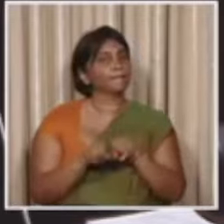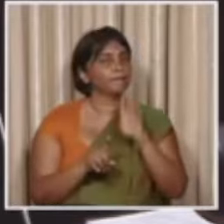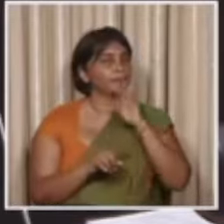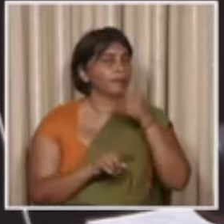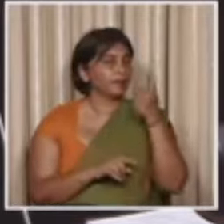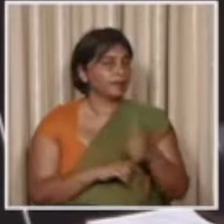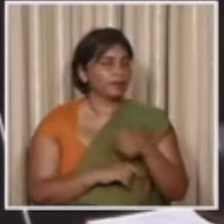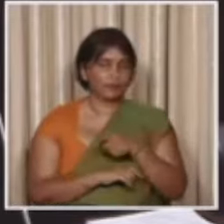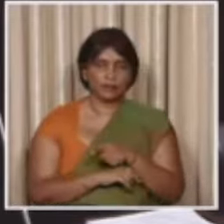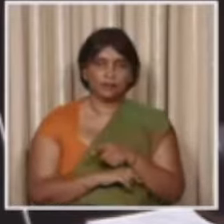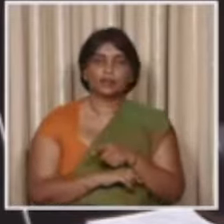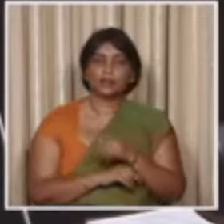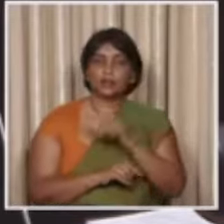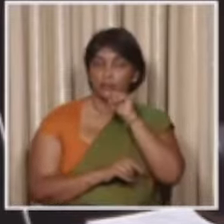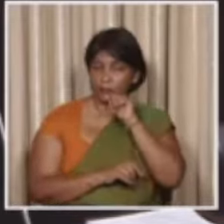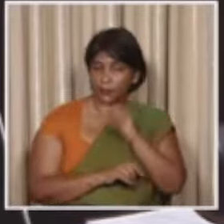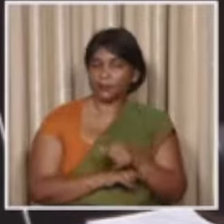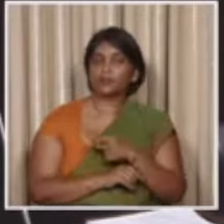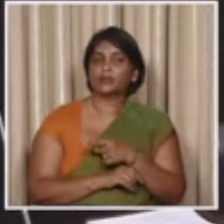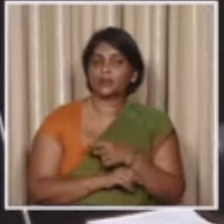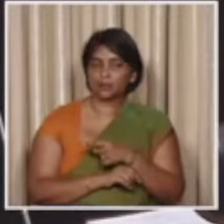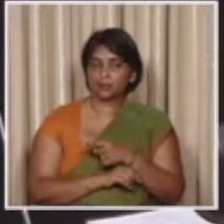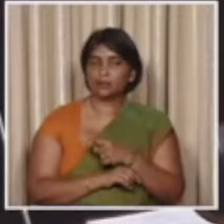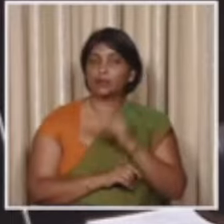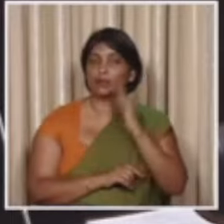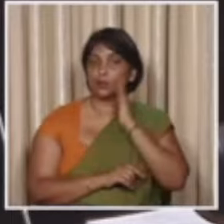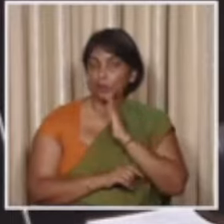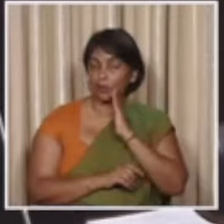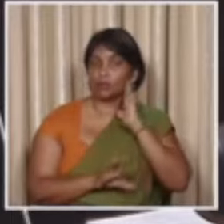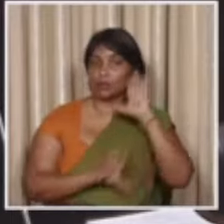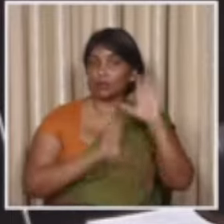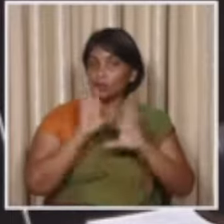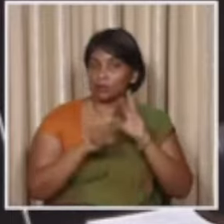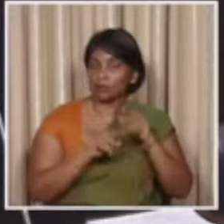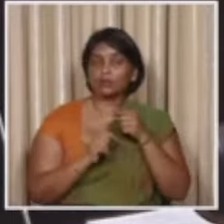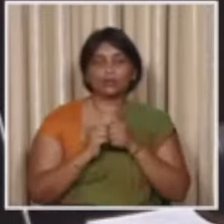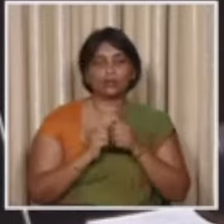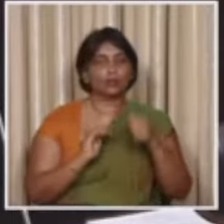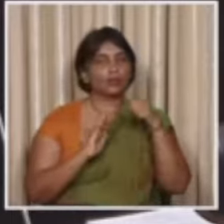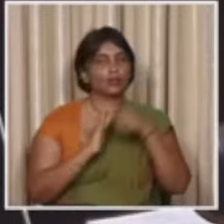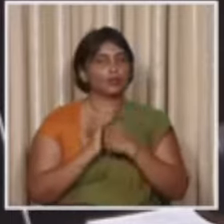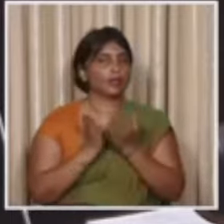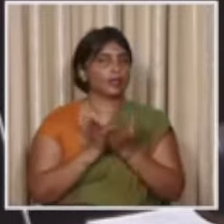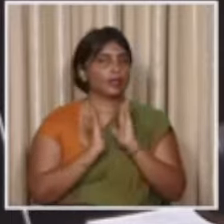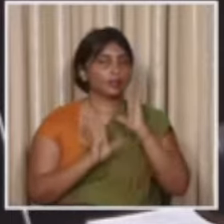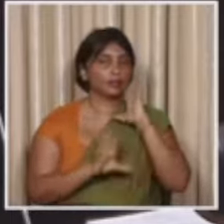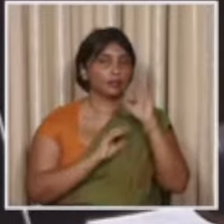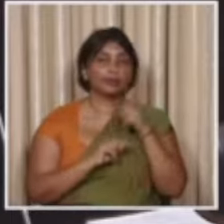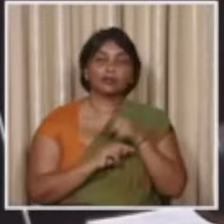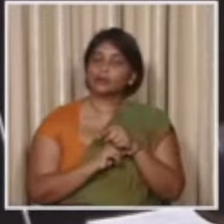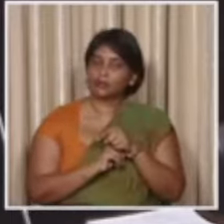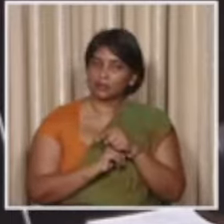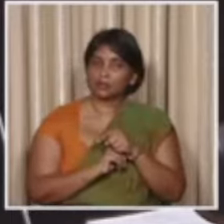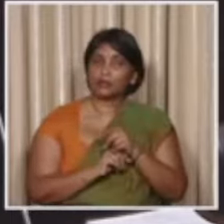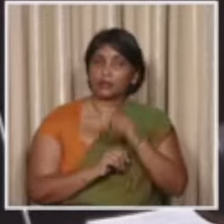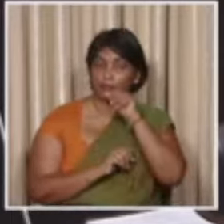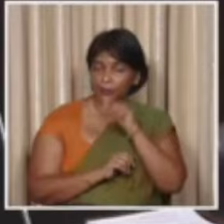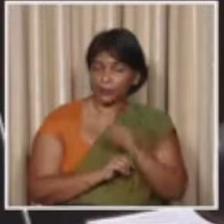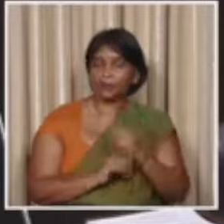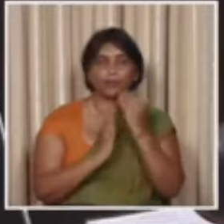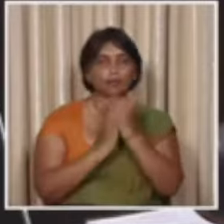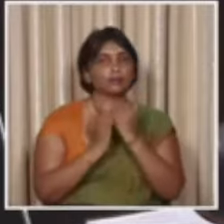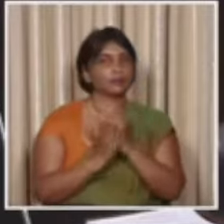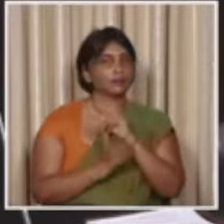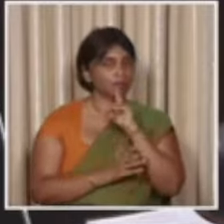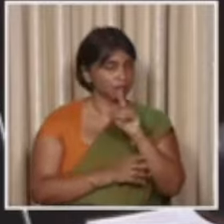දේ, නිශ්චිතව විදේශීය ඔත්තු සේවාවක් මගින්, දකුණු ඉන්දියානු ඔත්තු සේවාවක් මගින් නිශ්චිතව කරුණු